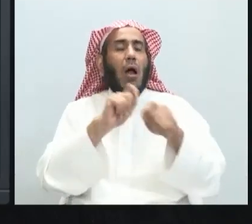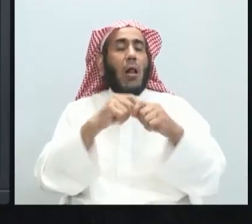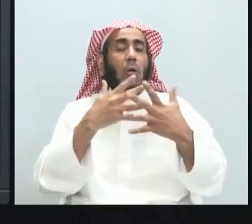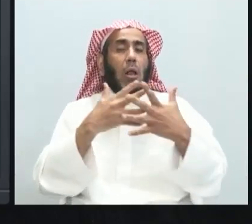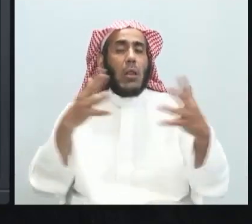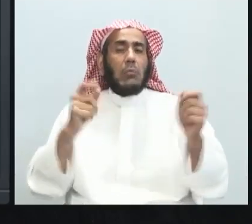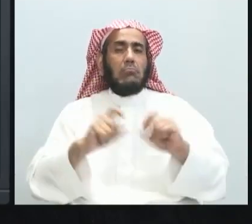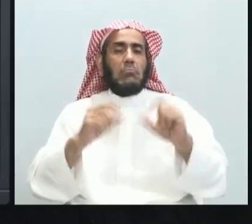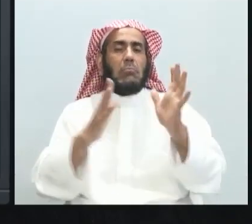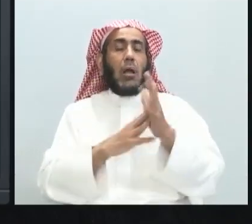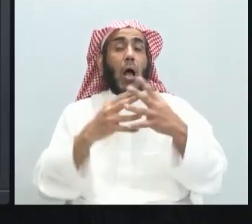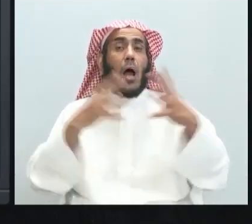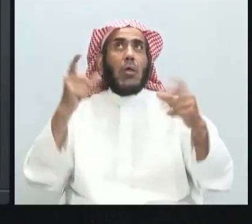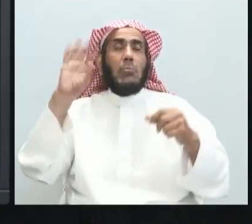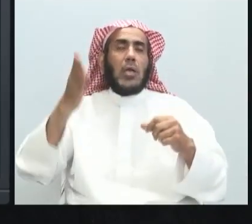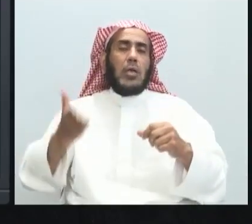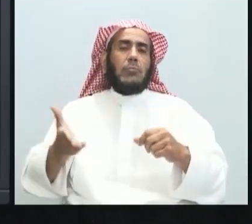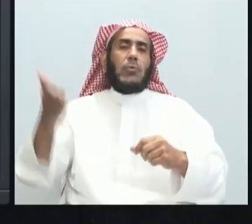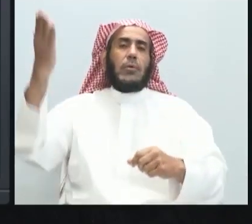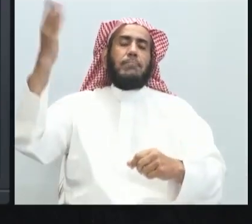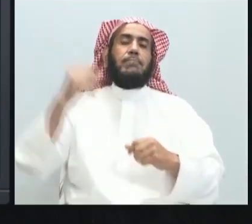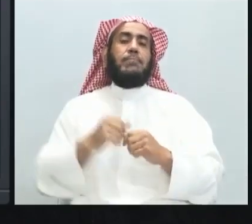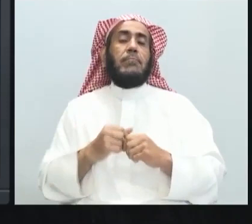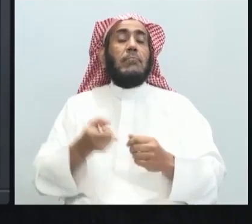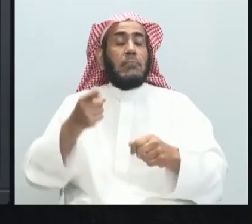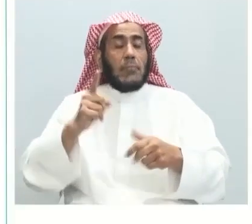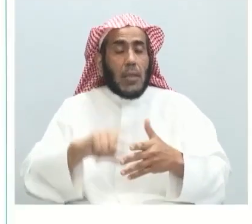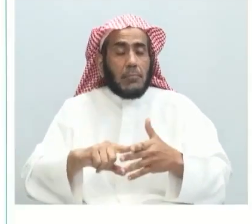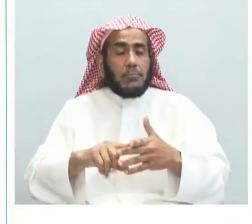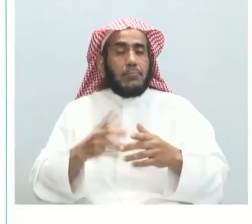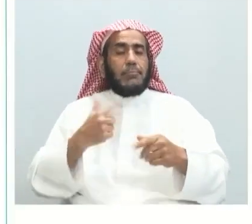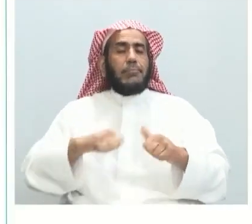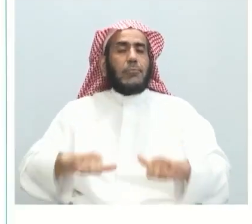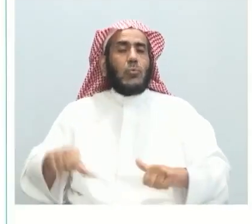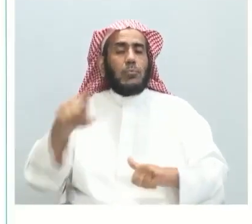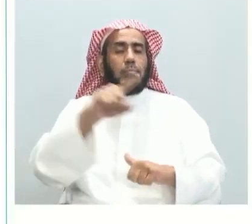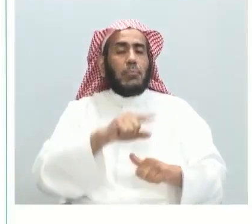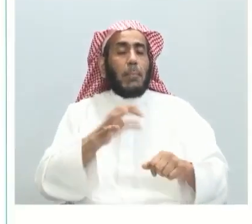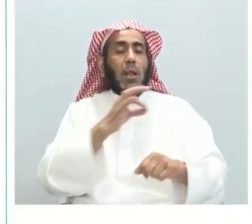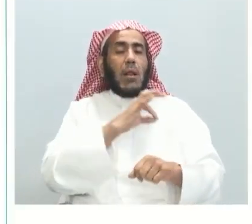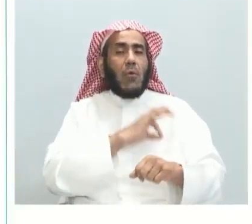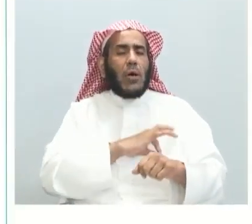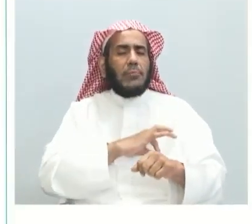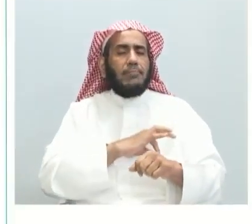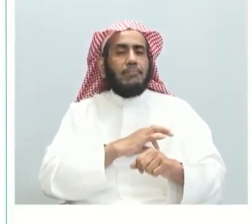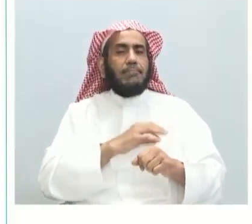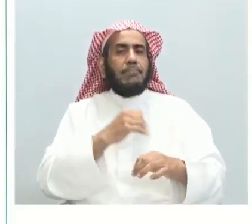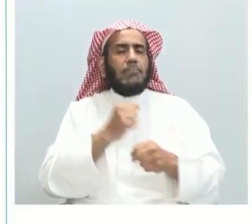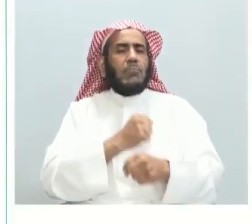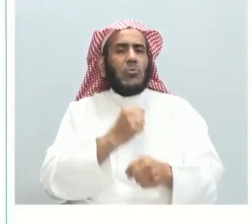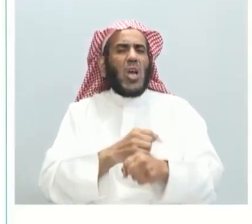دال على عظمه الله سبحانه وتعالى ايضا ايها الطلاب الالبات من الفوائد سعي